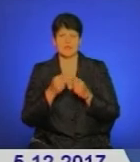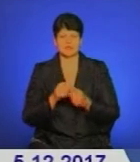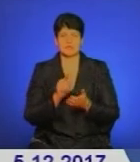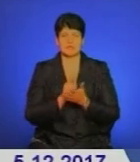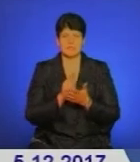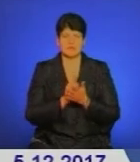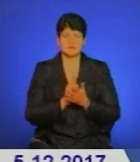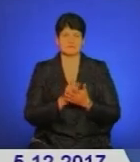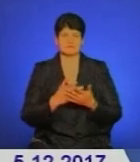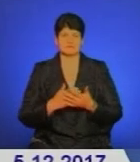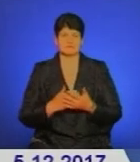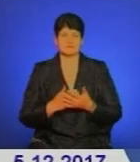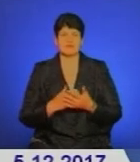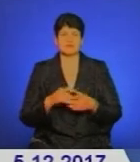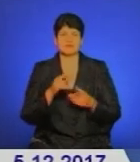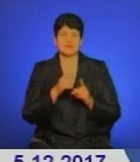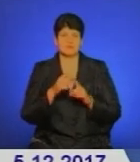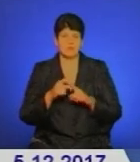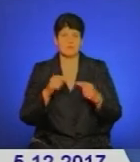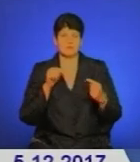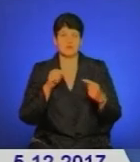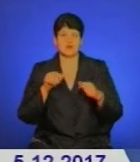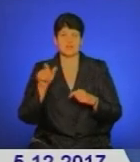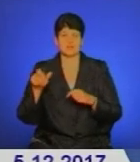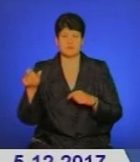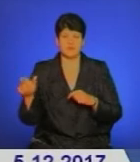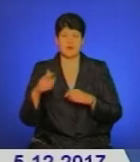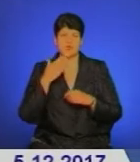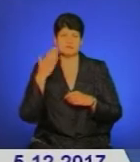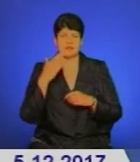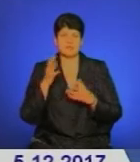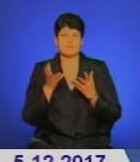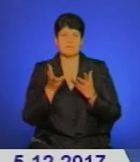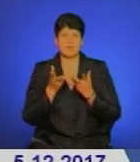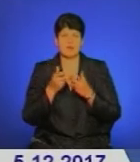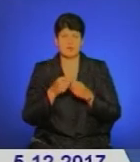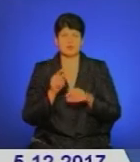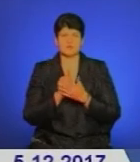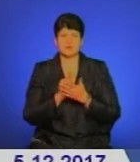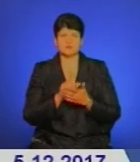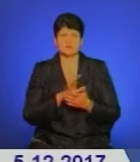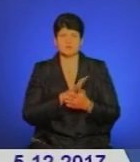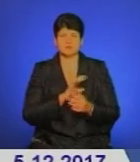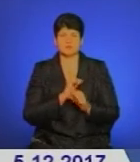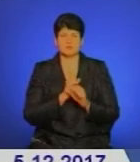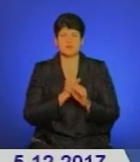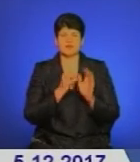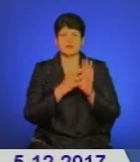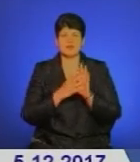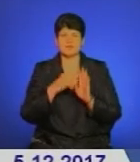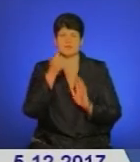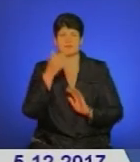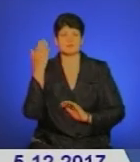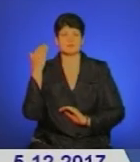пенсіонерам силових структур. За словами протестувальників, останній перерахунок пенсій військовослужбовцям був проведений 9 років